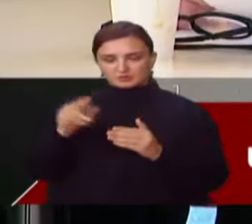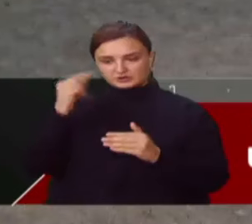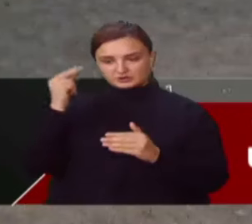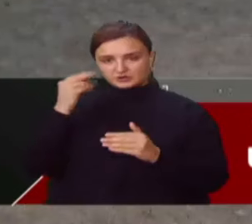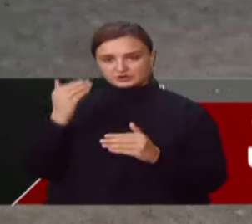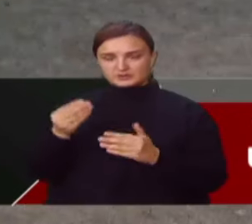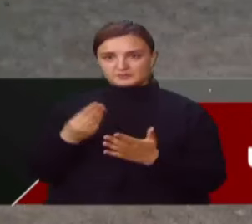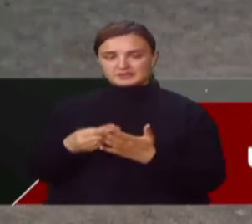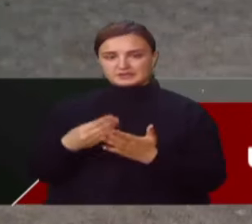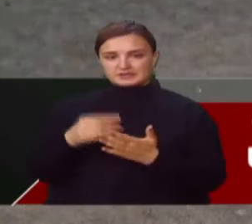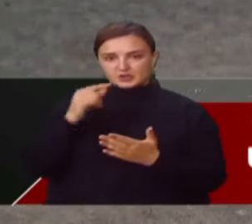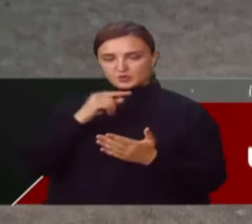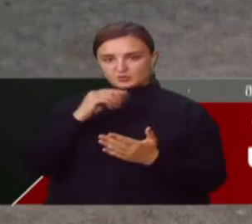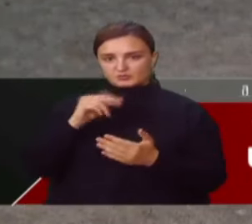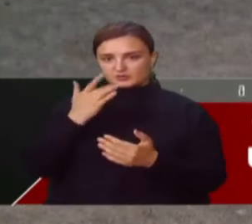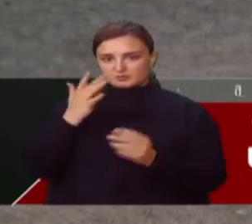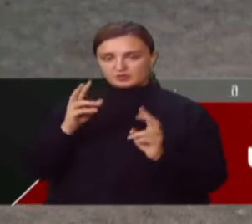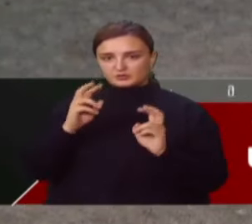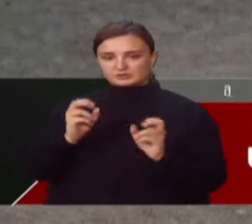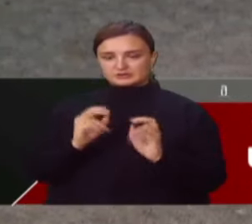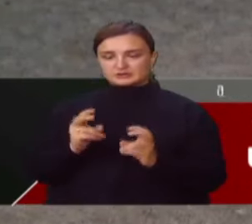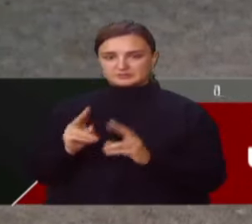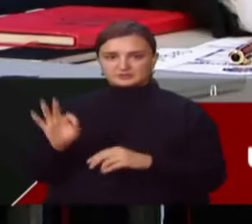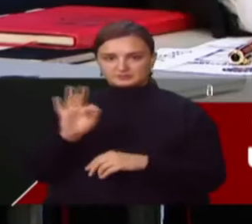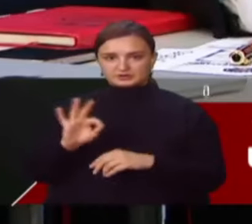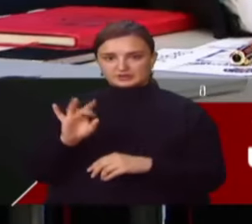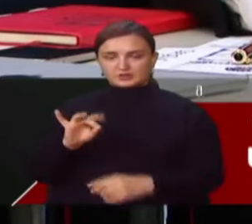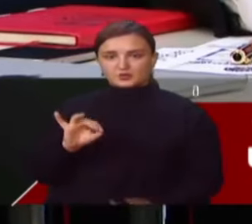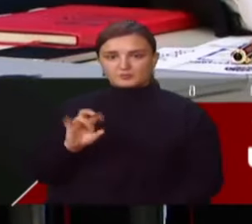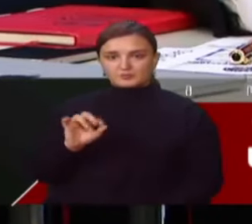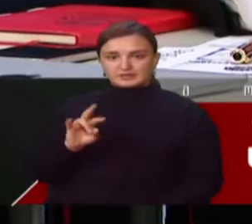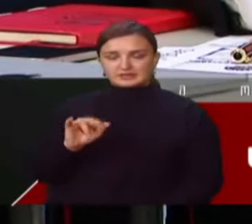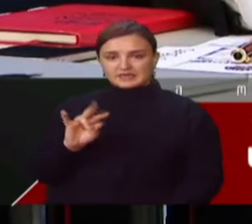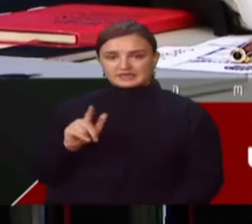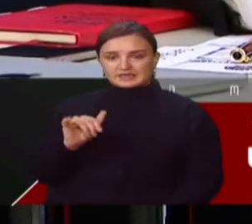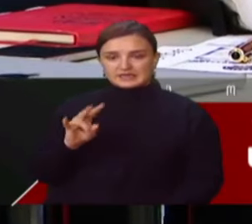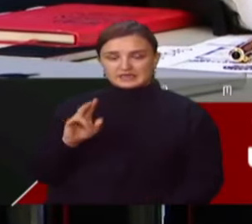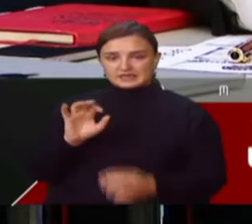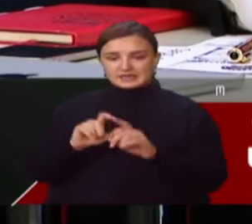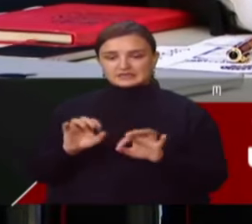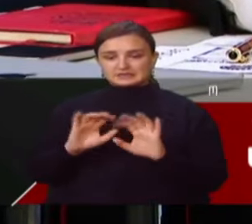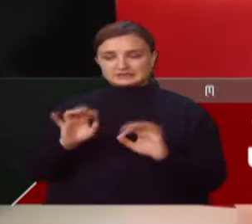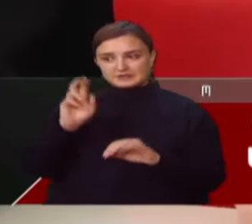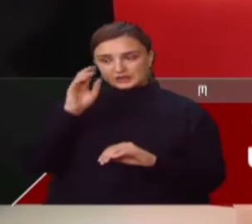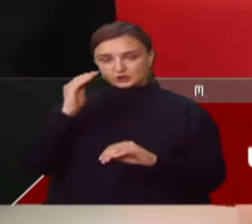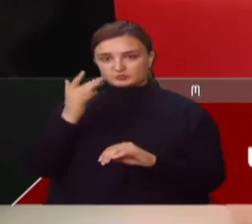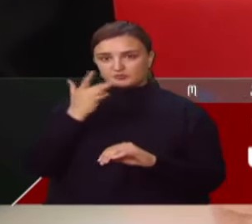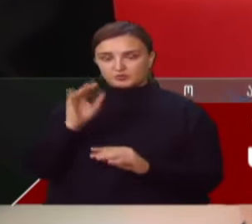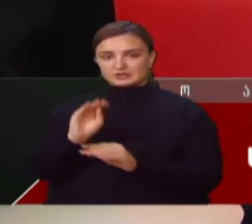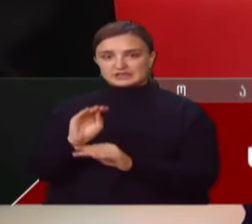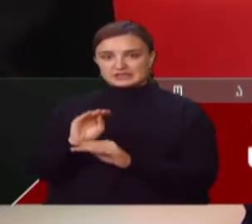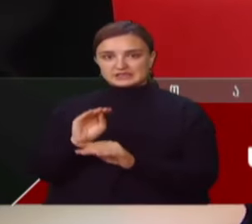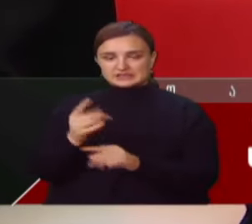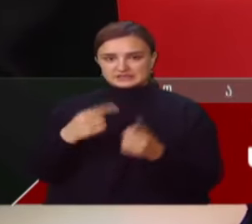ინვესტიციების ფინანსურ, ეკონომიკური და პოლიტიკური საფრთხეების თაობაზე. რობინ დანიგანის განცხადებები კი ხელისუფლებისა თუ მისი პოლიტიკის კრიტიკის